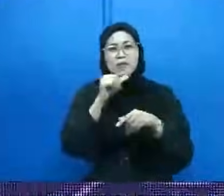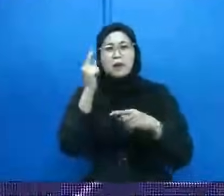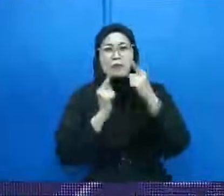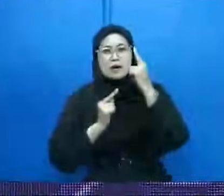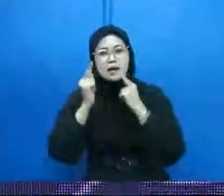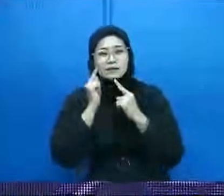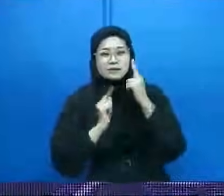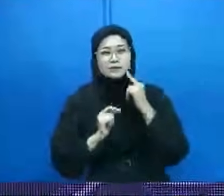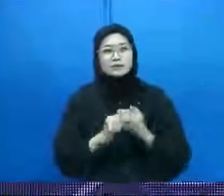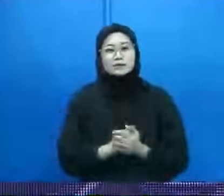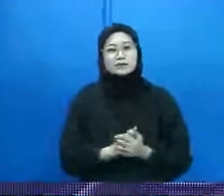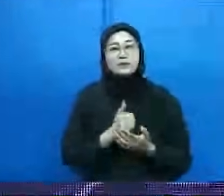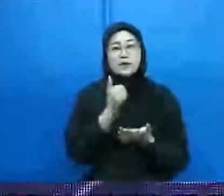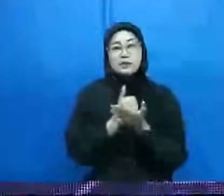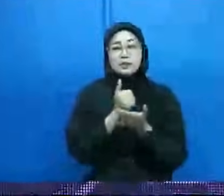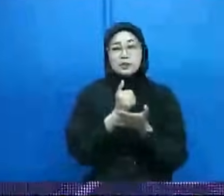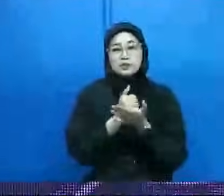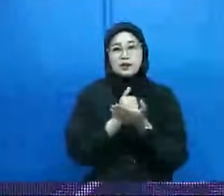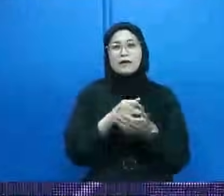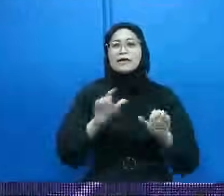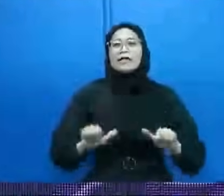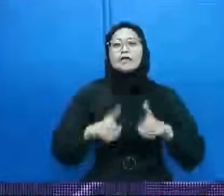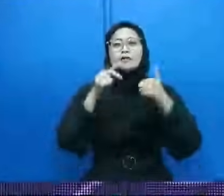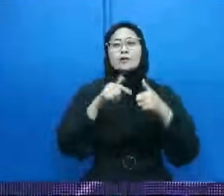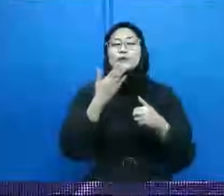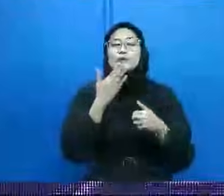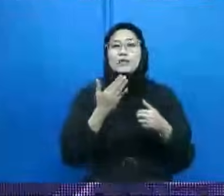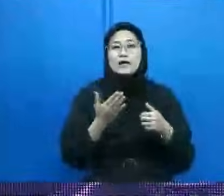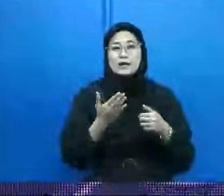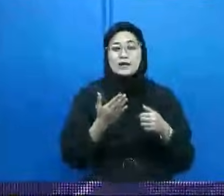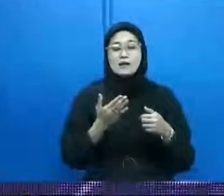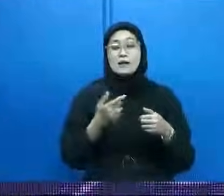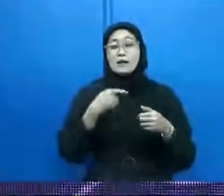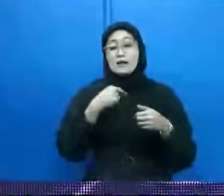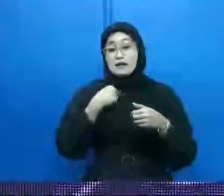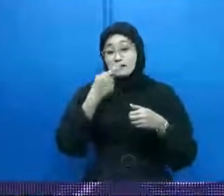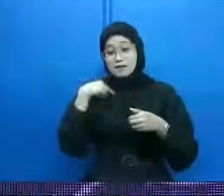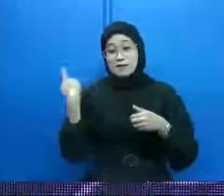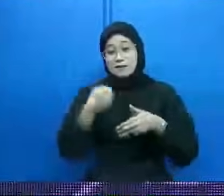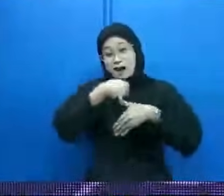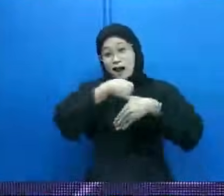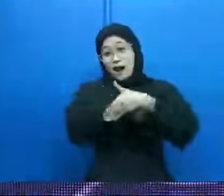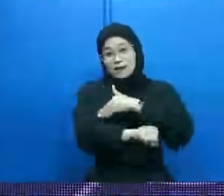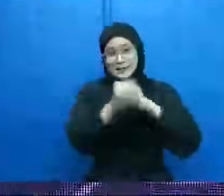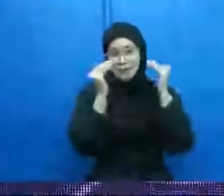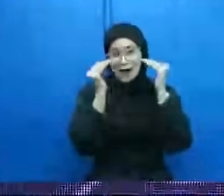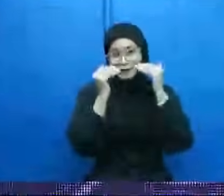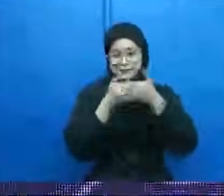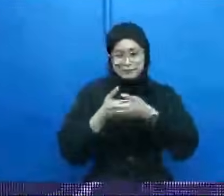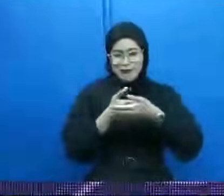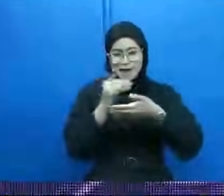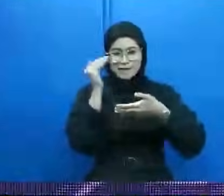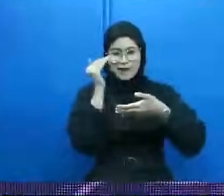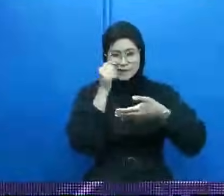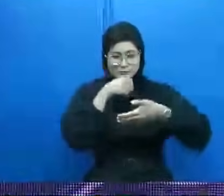itu sederhana, kita lahir menangis, orang yang menyambut kita tertawa. Silakan Anda perhatikan. Setiap bayi